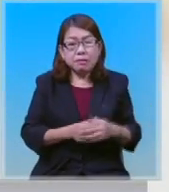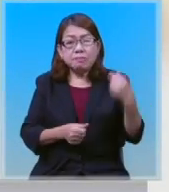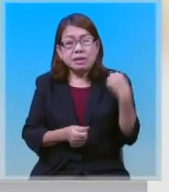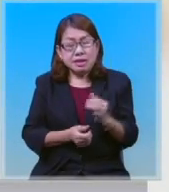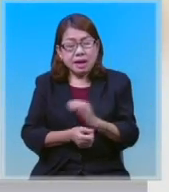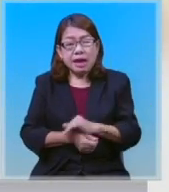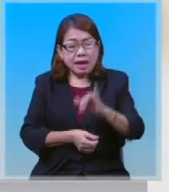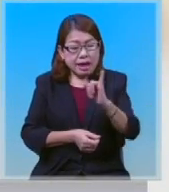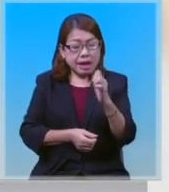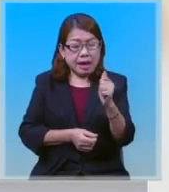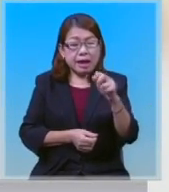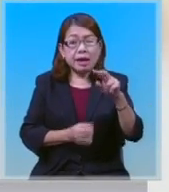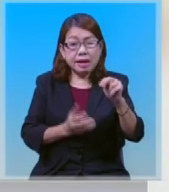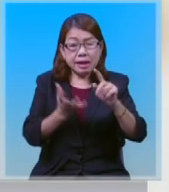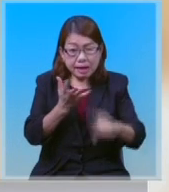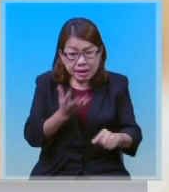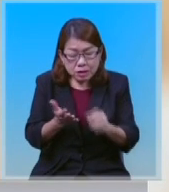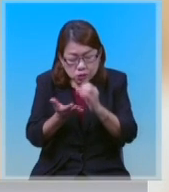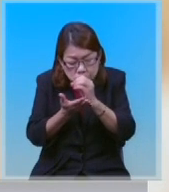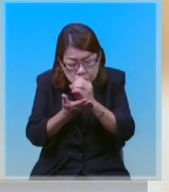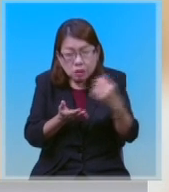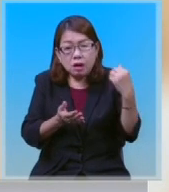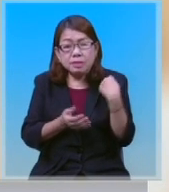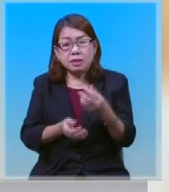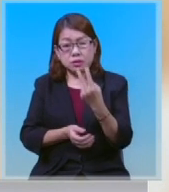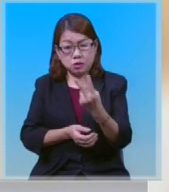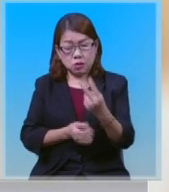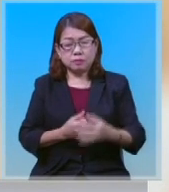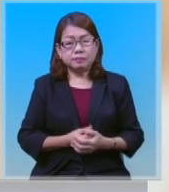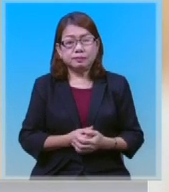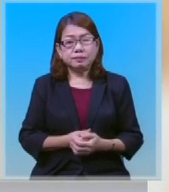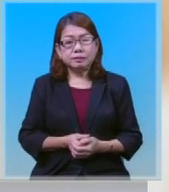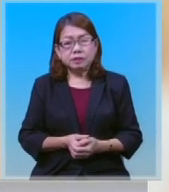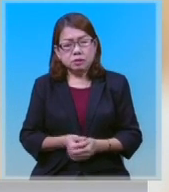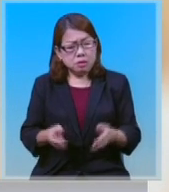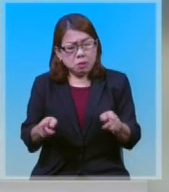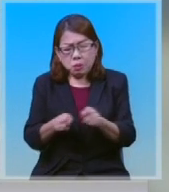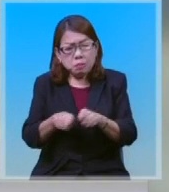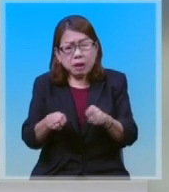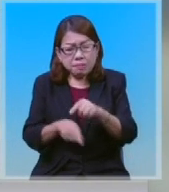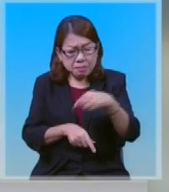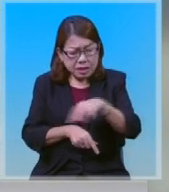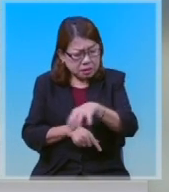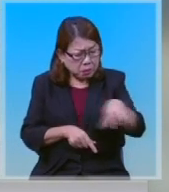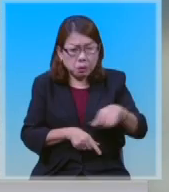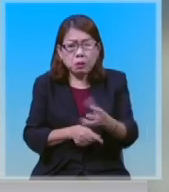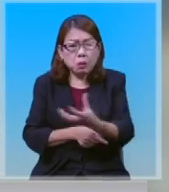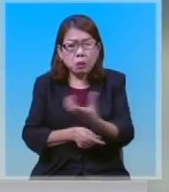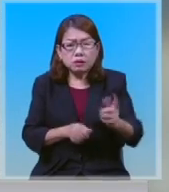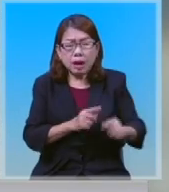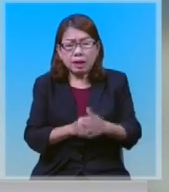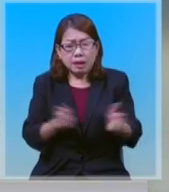กรัมพร้อมอุปกรณ์การเสพ2ชุดนอกจากนี้ก็ยังมีของกลางอื่นๆอีกหลายรายการทีเดียวนะคะน้ำหนักรวม